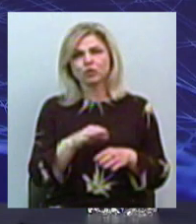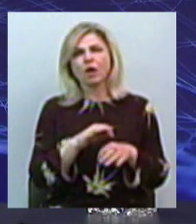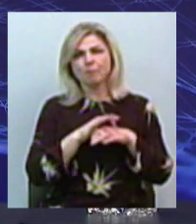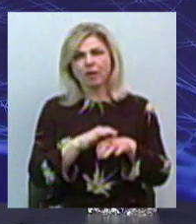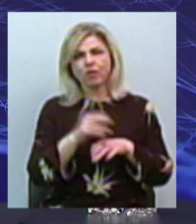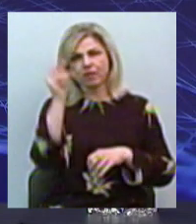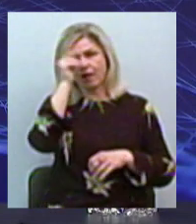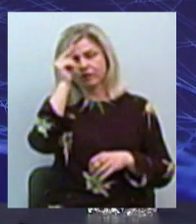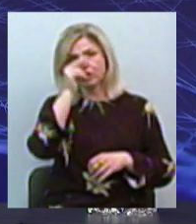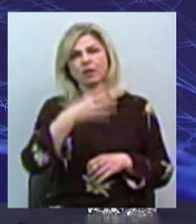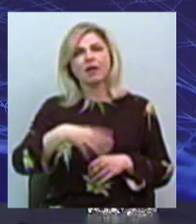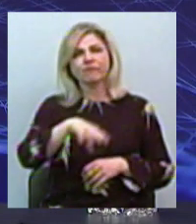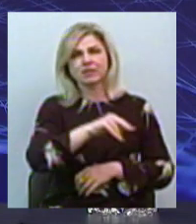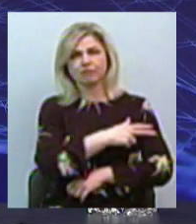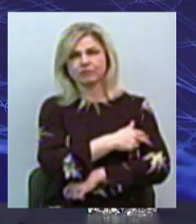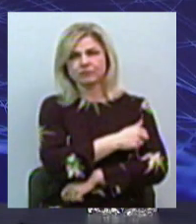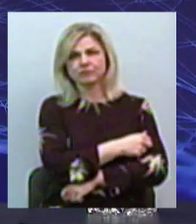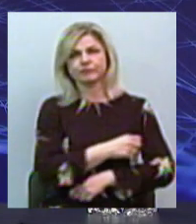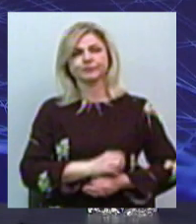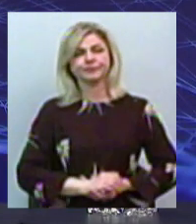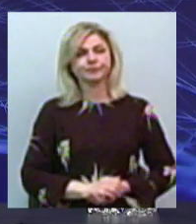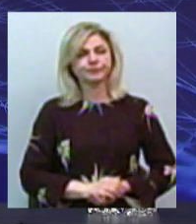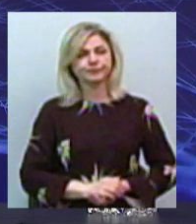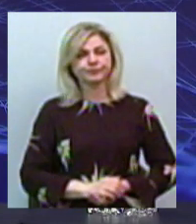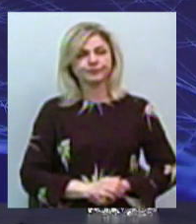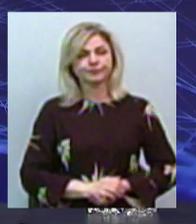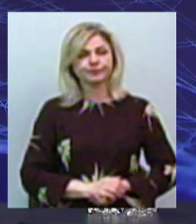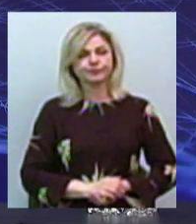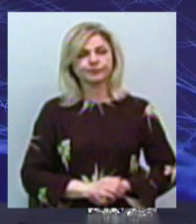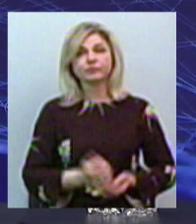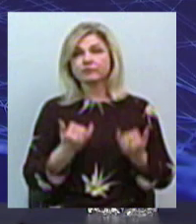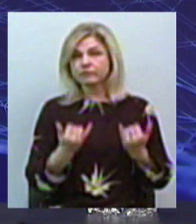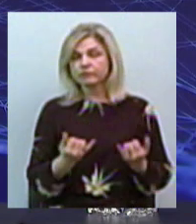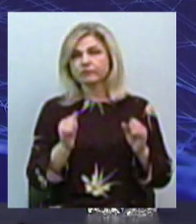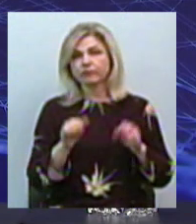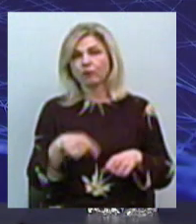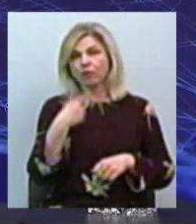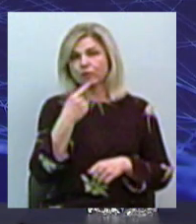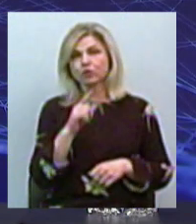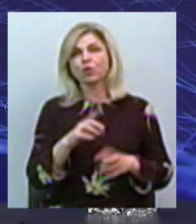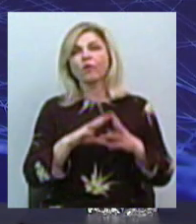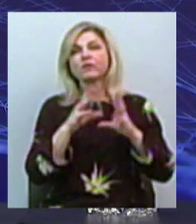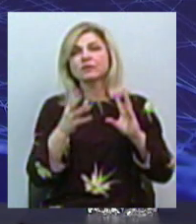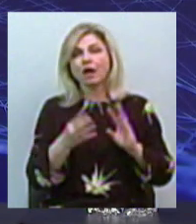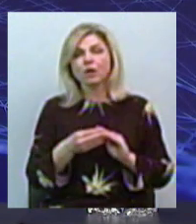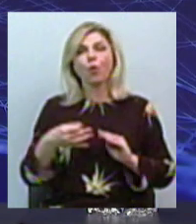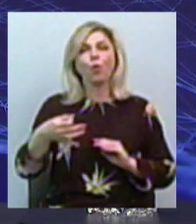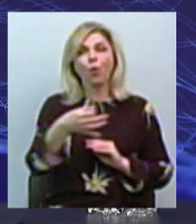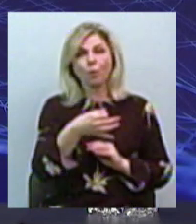майже у всіх лікувальних закладах. Тому на сьогодні я можу говорити про те, що взагалі область